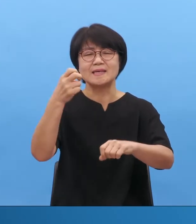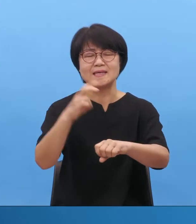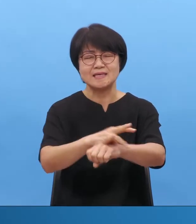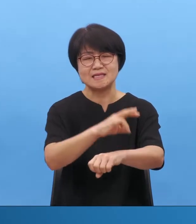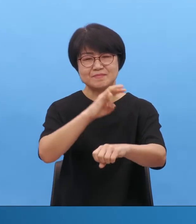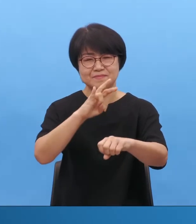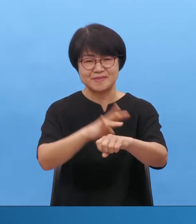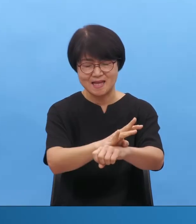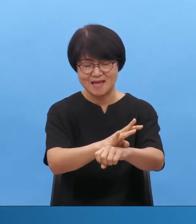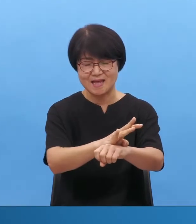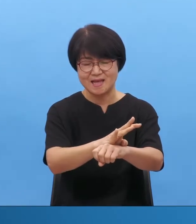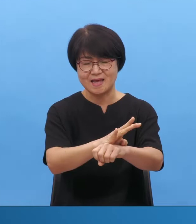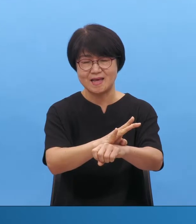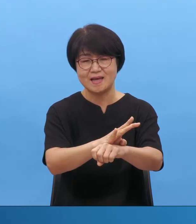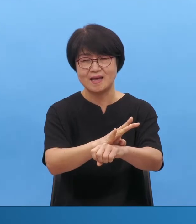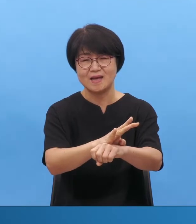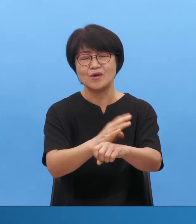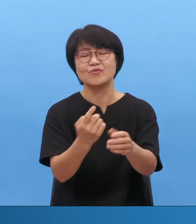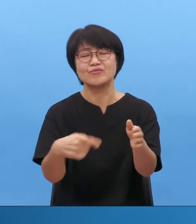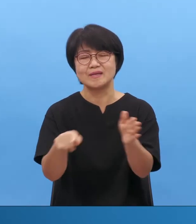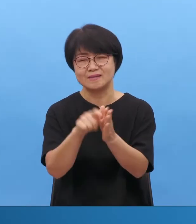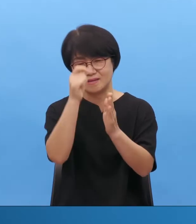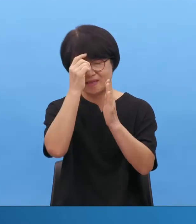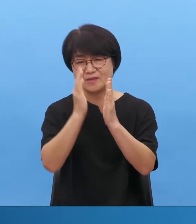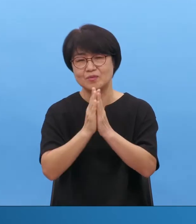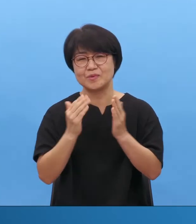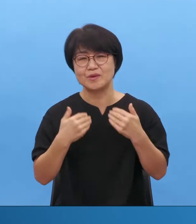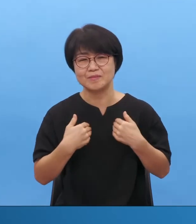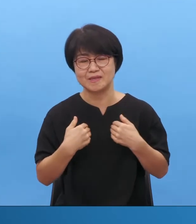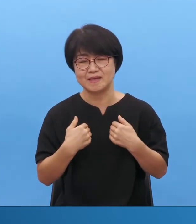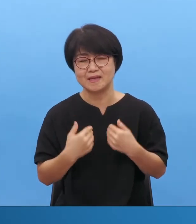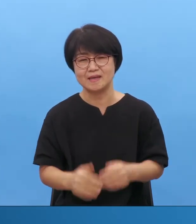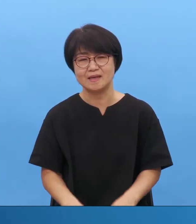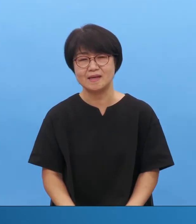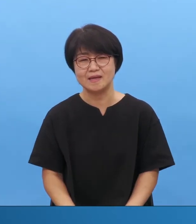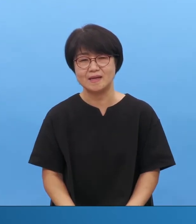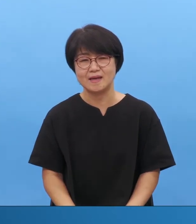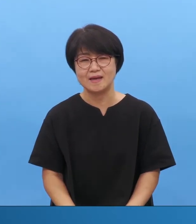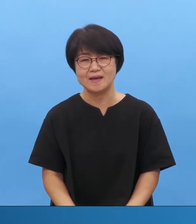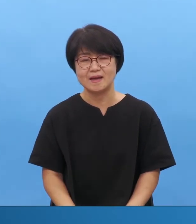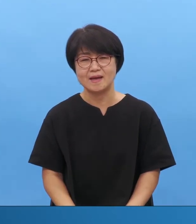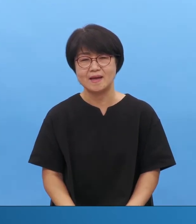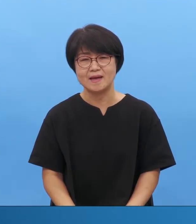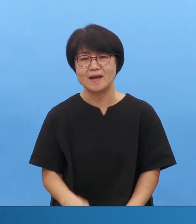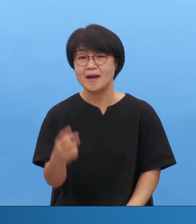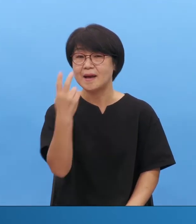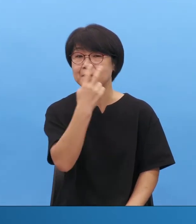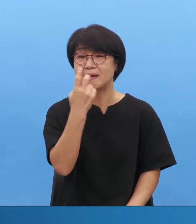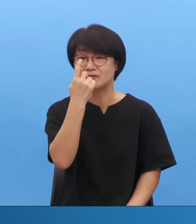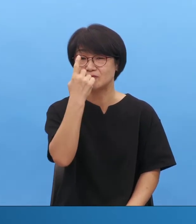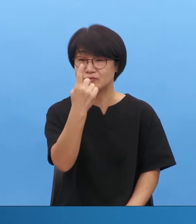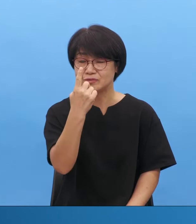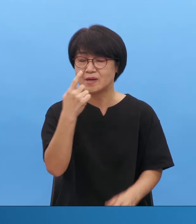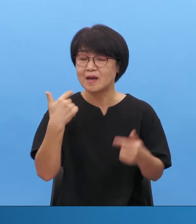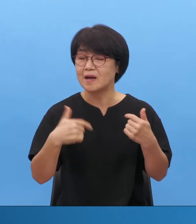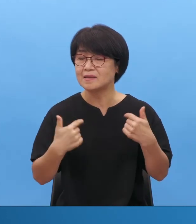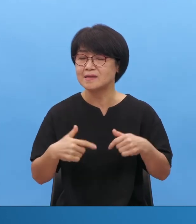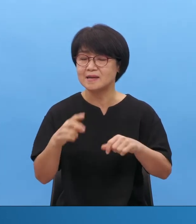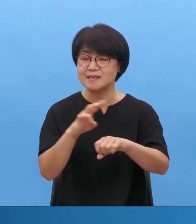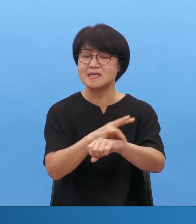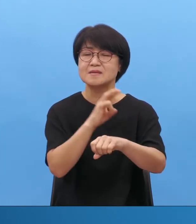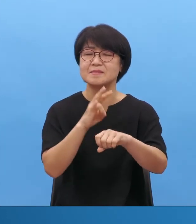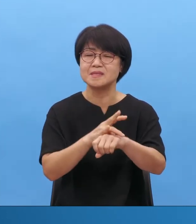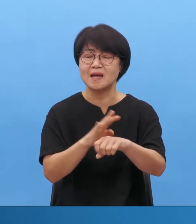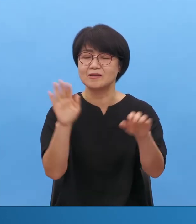come to our church, and we have to 그게 prepare this 주제입니다. 24 hours. 파수꾼 24. That's the theme. Watchmen 그래서 24. 우리